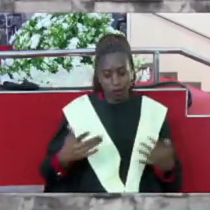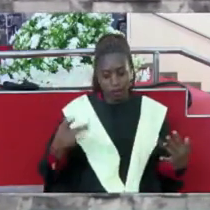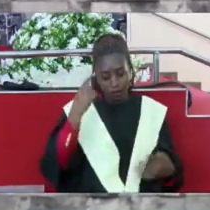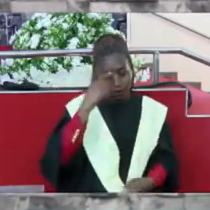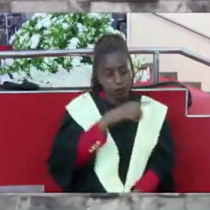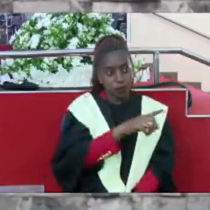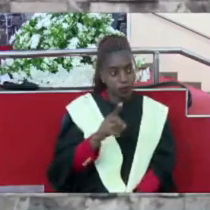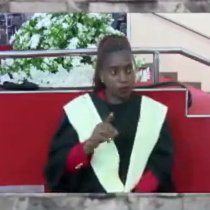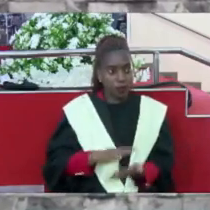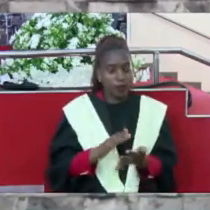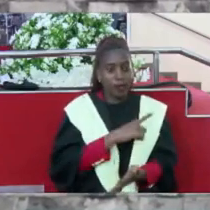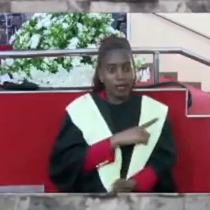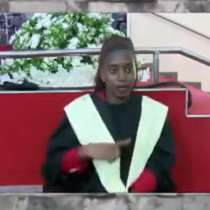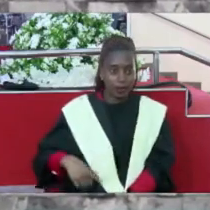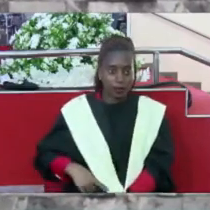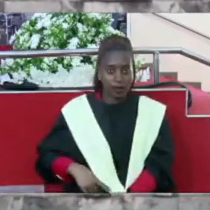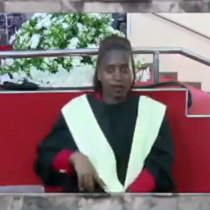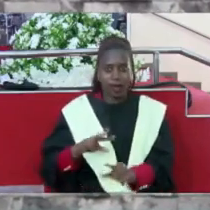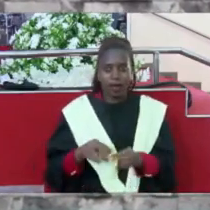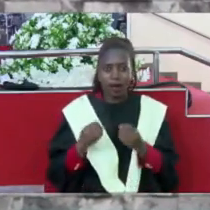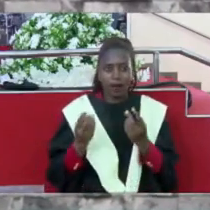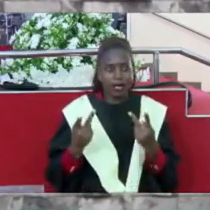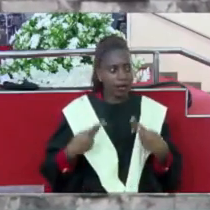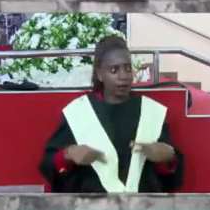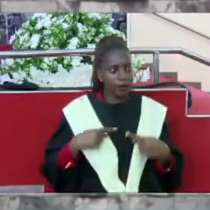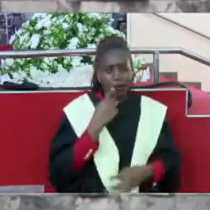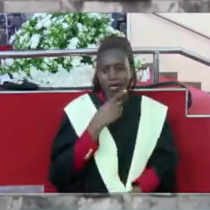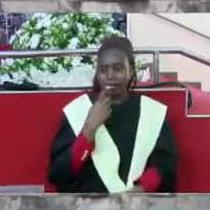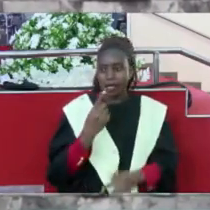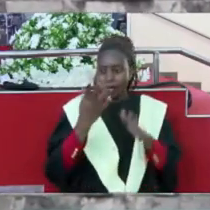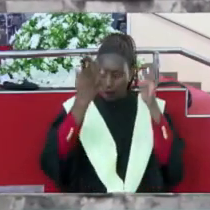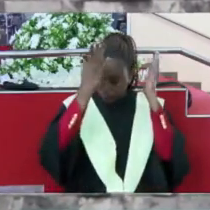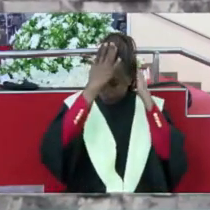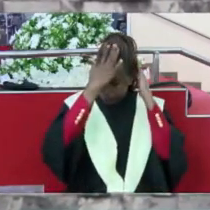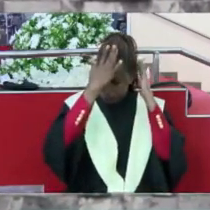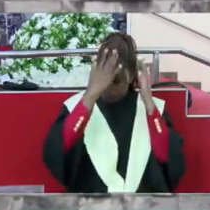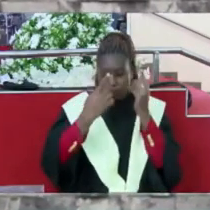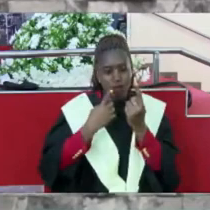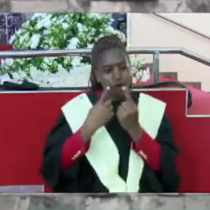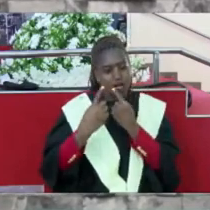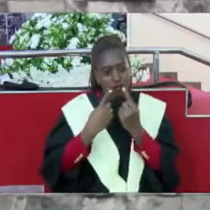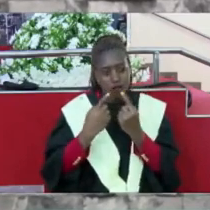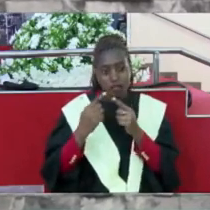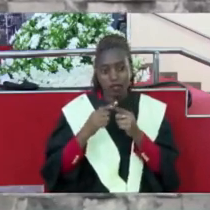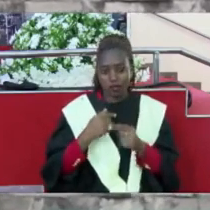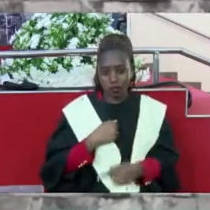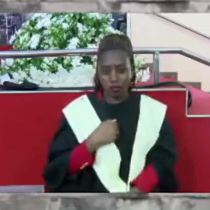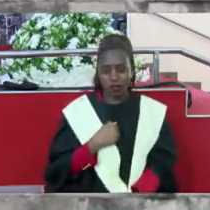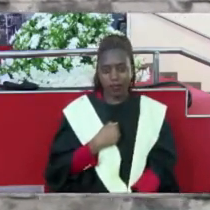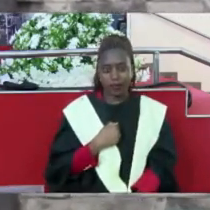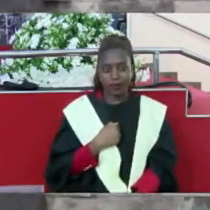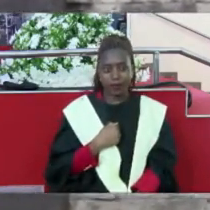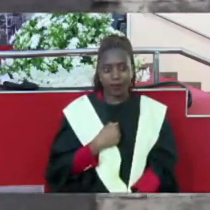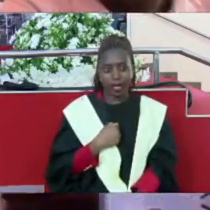Bwana Yesu asifiwe. Ni watu wangapi wanasema, Bishop, you are speaking to me. Kuna kitu lazima